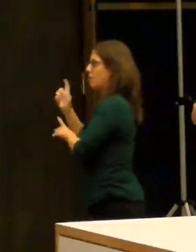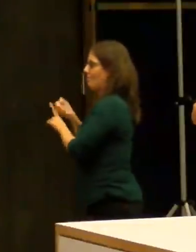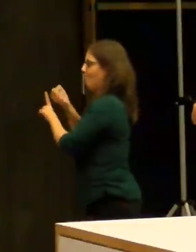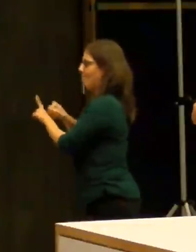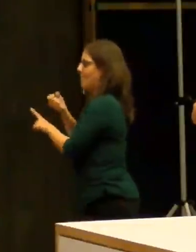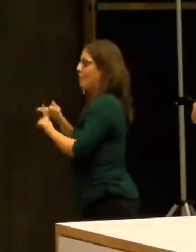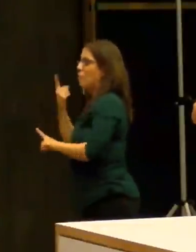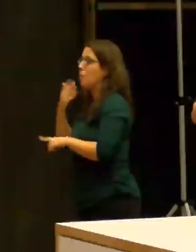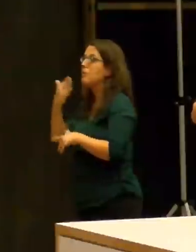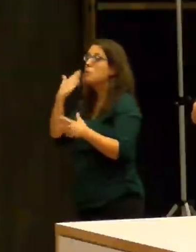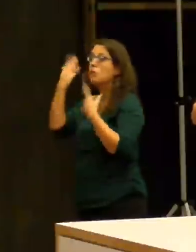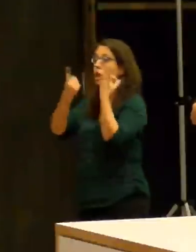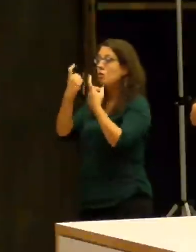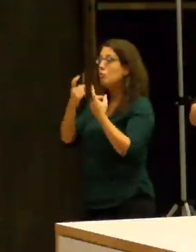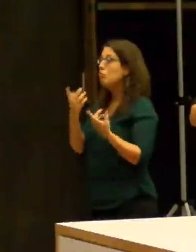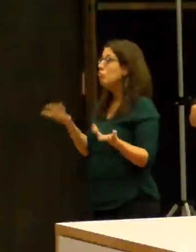Merci. Et si vous avez des questions,